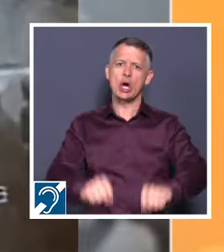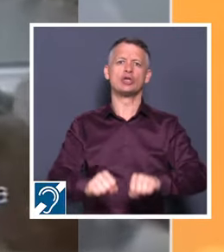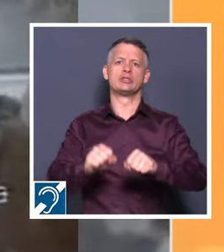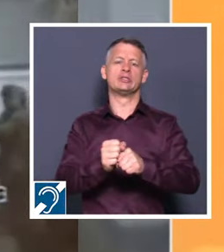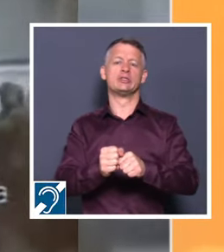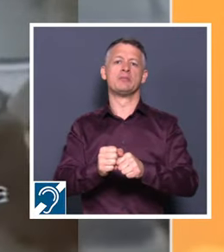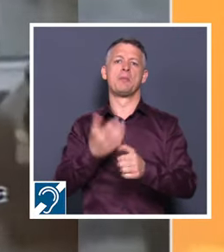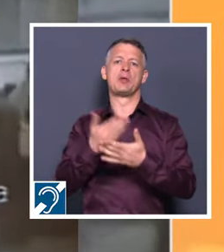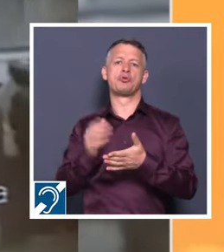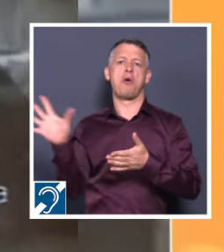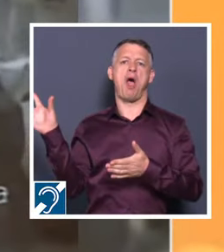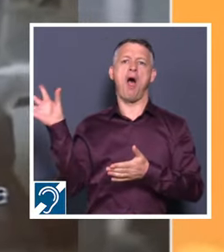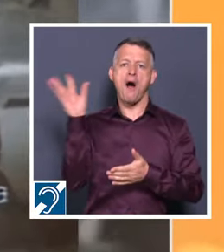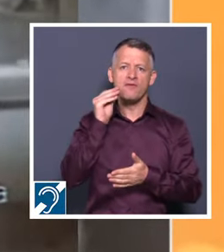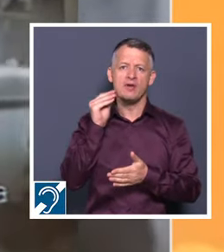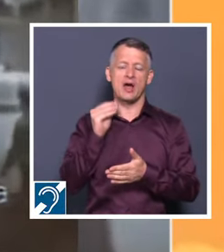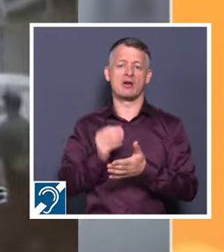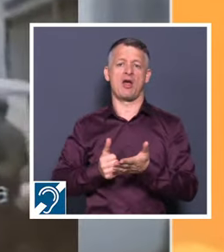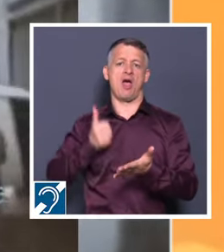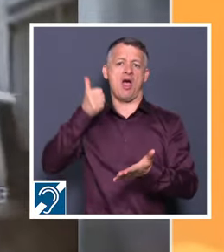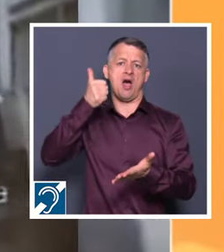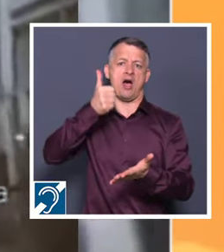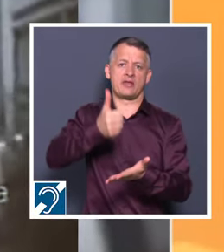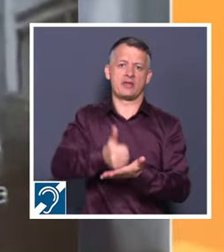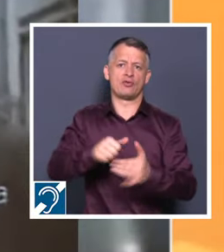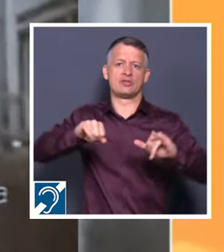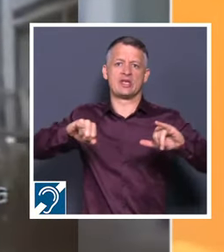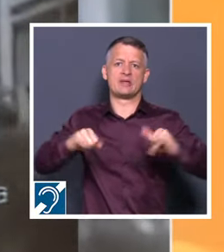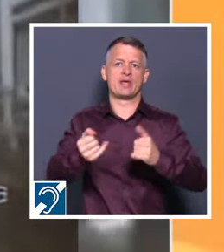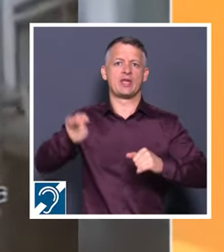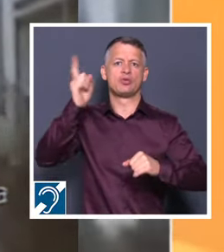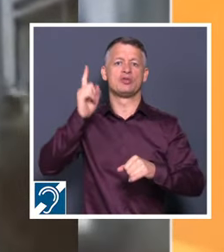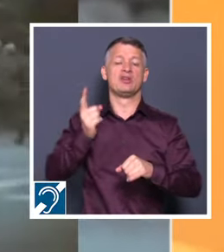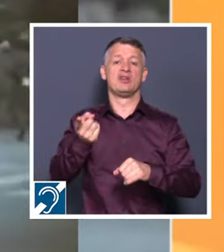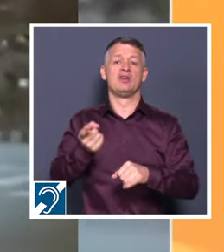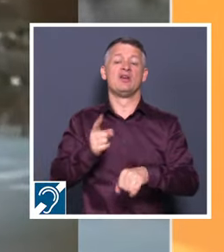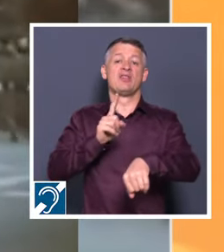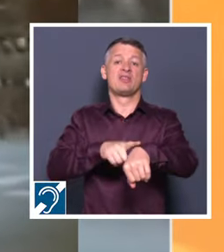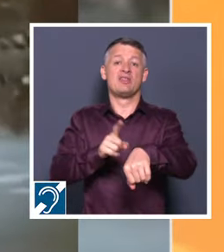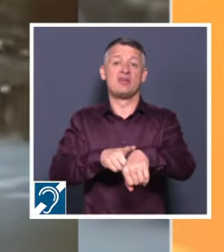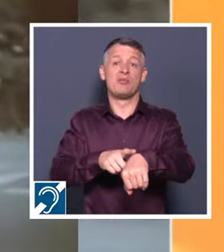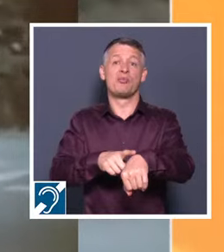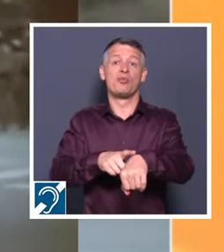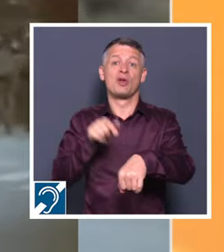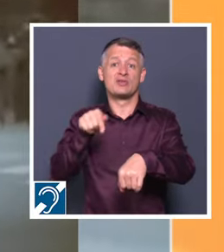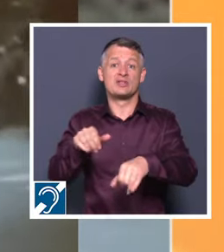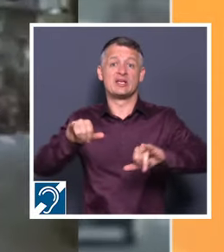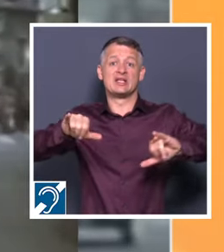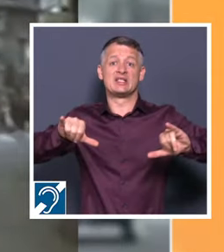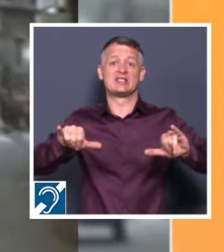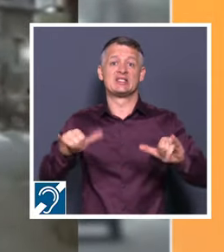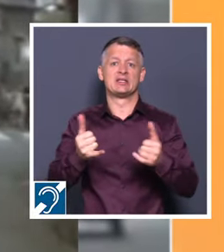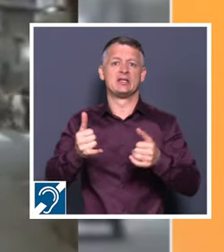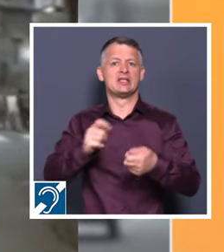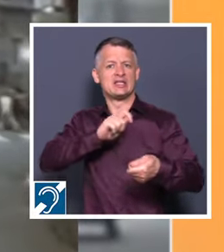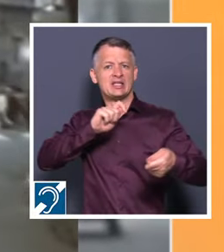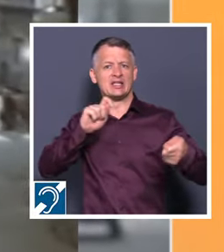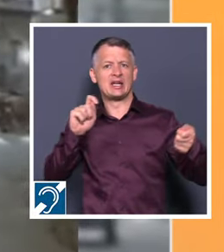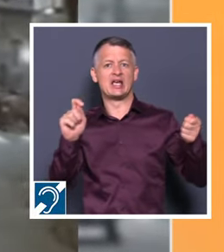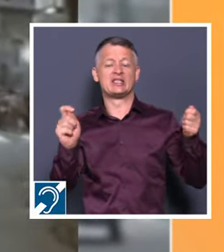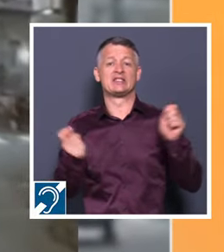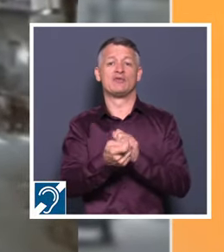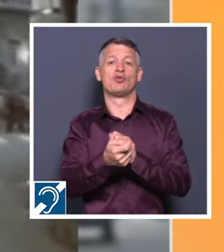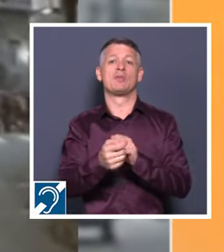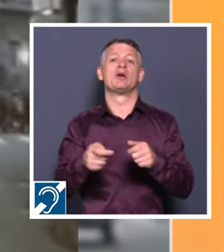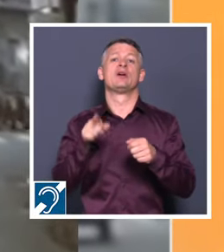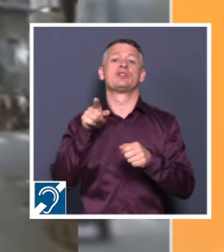ca atare a adevărului. Ori timpul, din păcate, să știți că în acest caz transformă acel capitol în